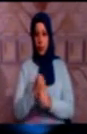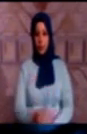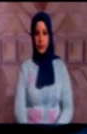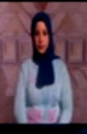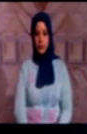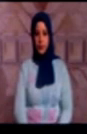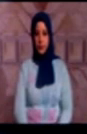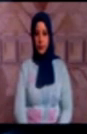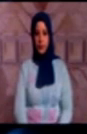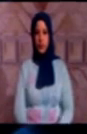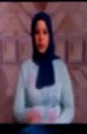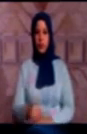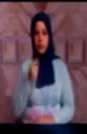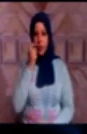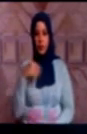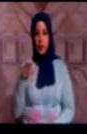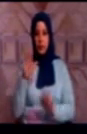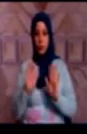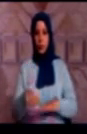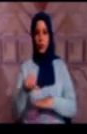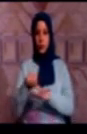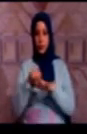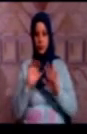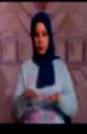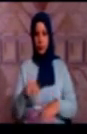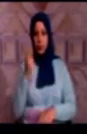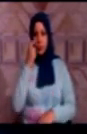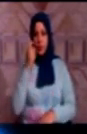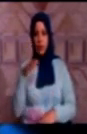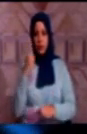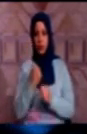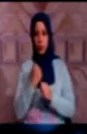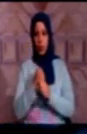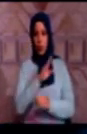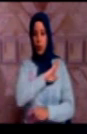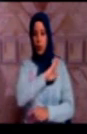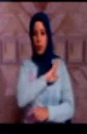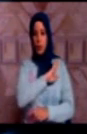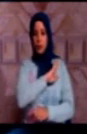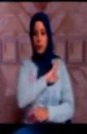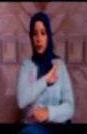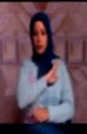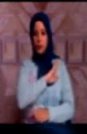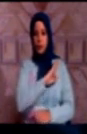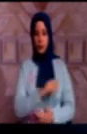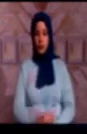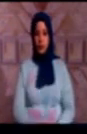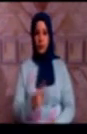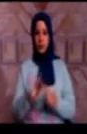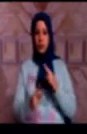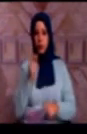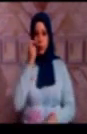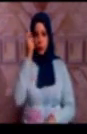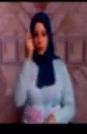وهم موجودين واحيانا بيتعطلوا فما بالك بقى ان اي واحد دلوقتي يروح